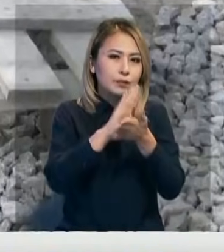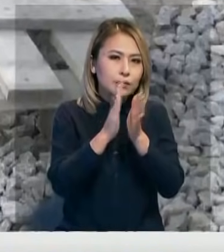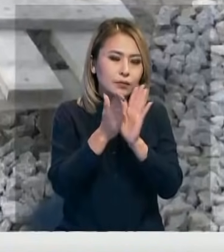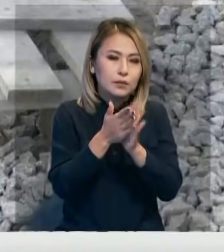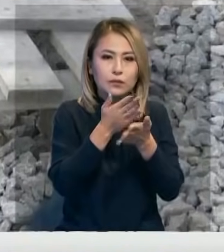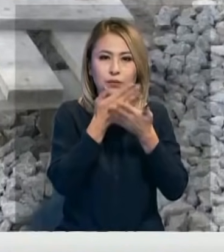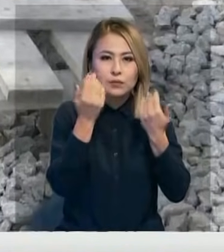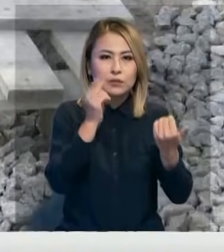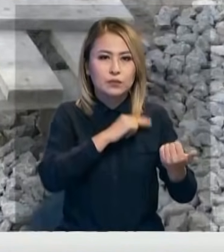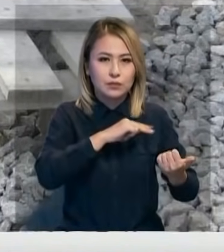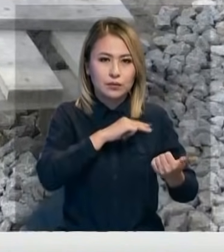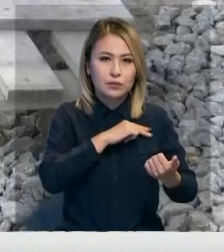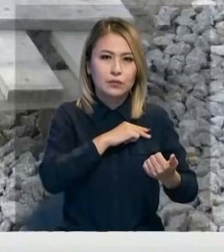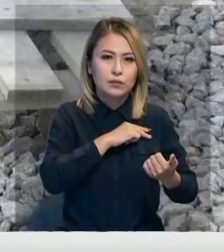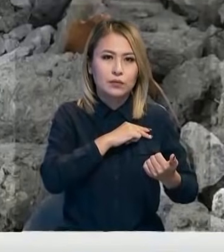жұмыс істеген және